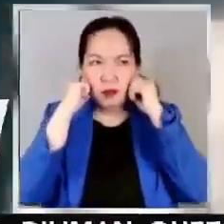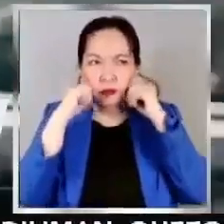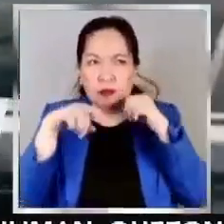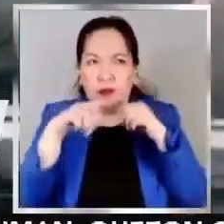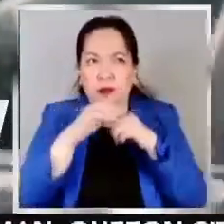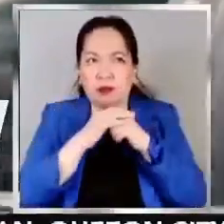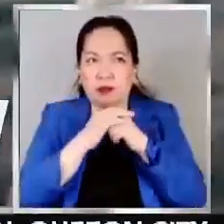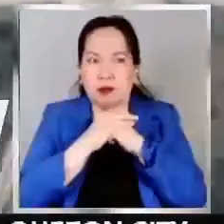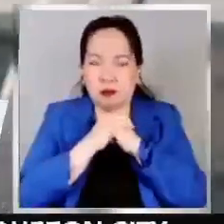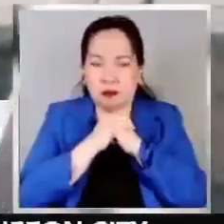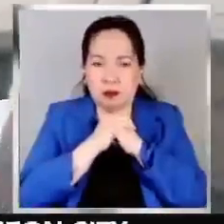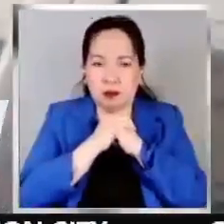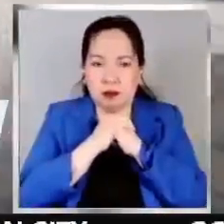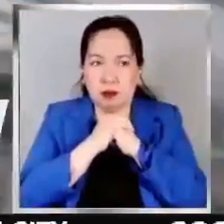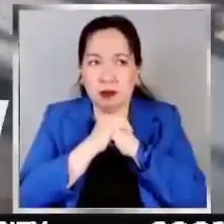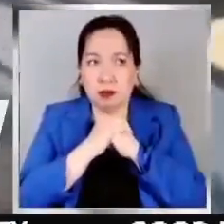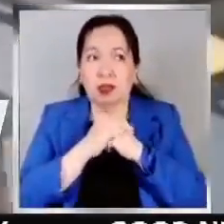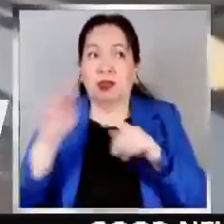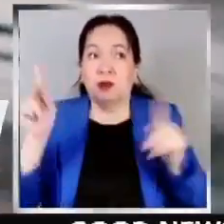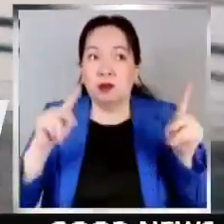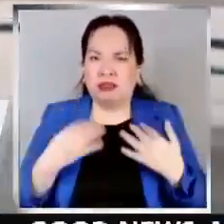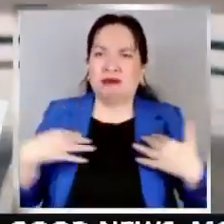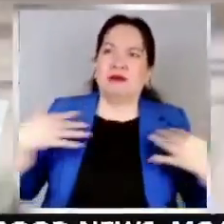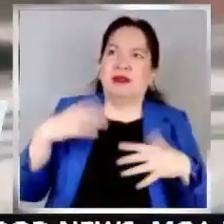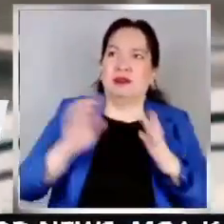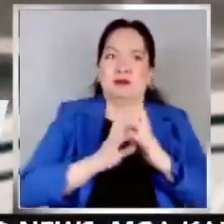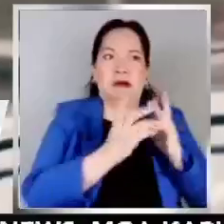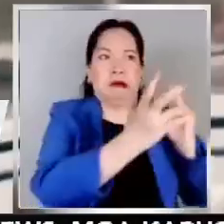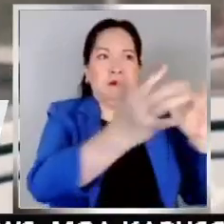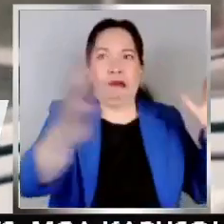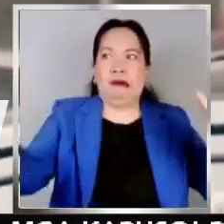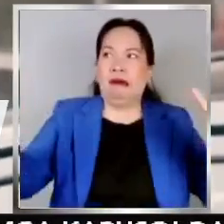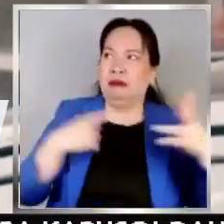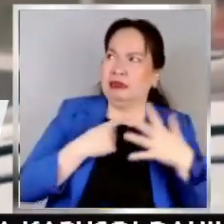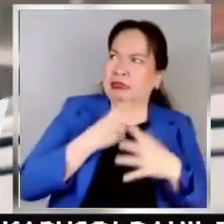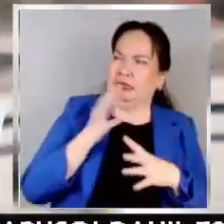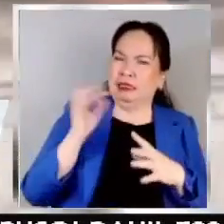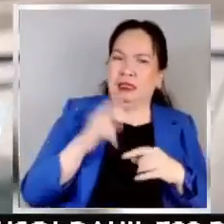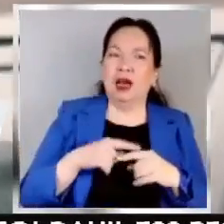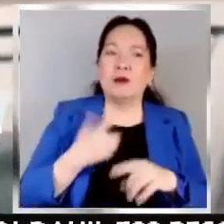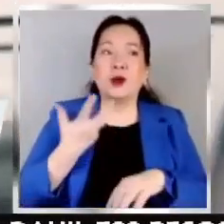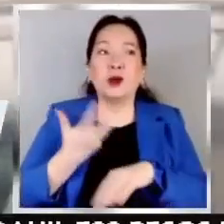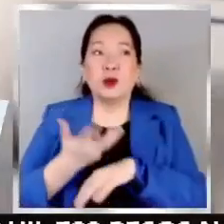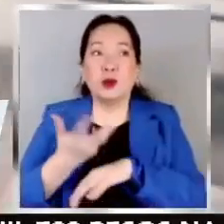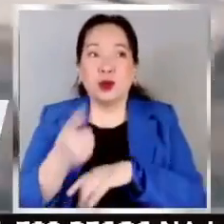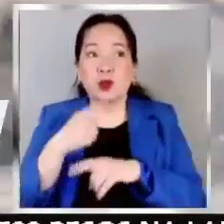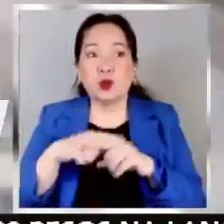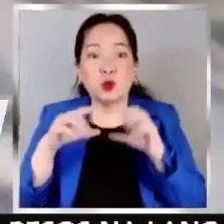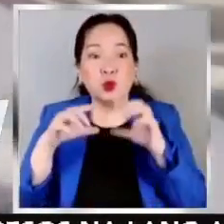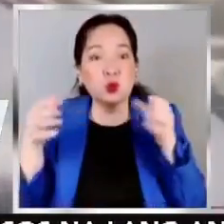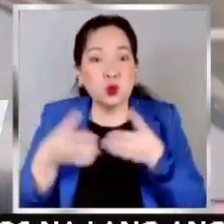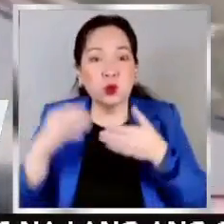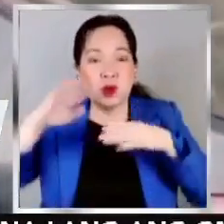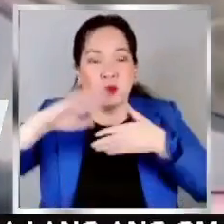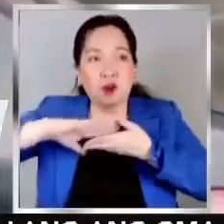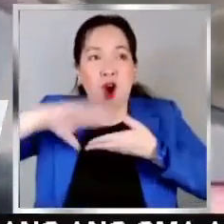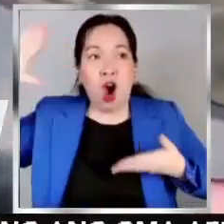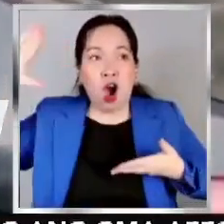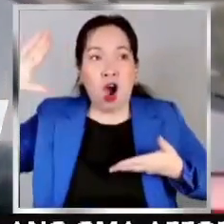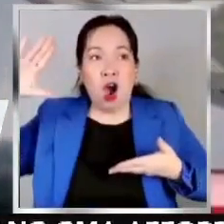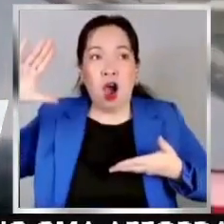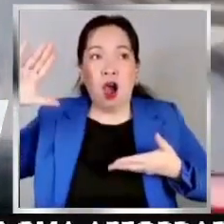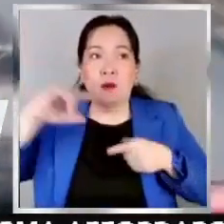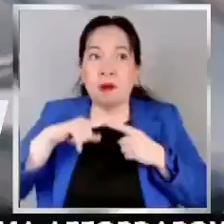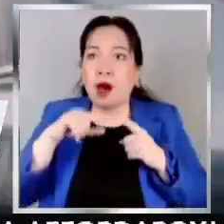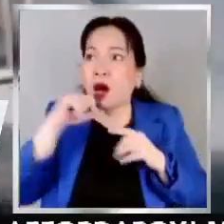Sa takot, nagtakbuhan ang mga tao sa tindahan. Ang prank, gawa ng grupo ng mga vloggers. Pero hindi nila inasahan